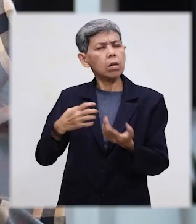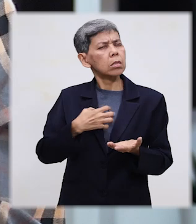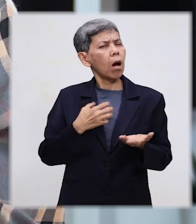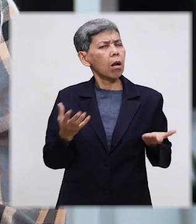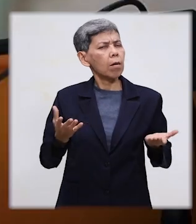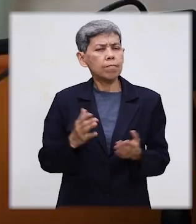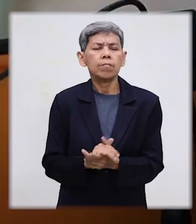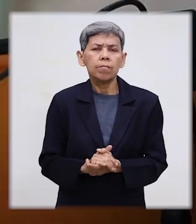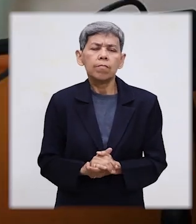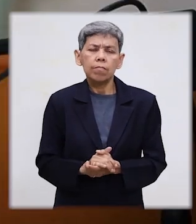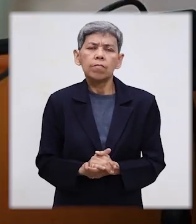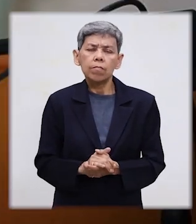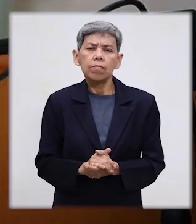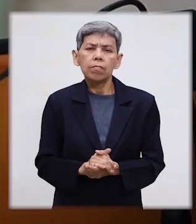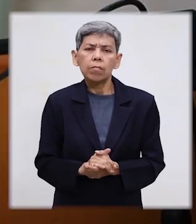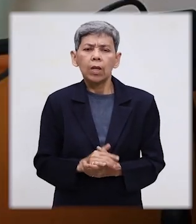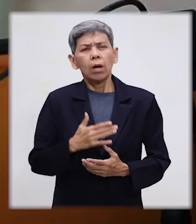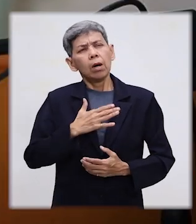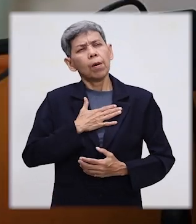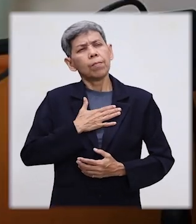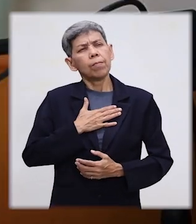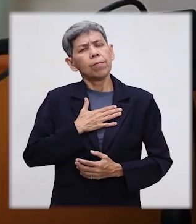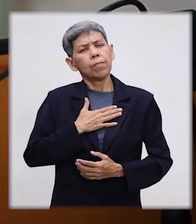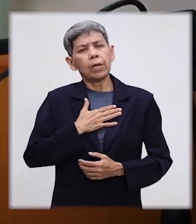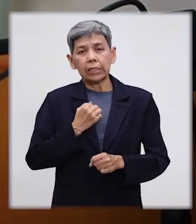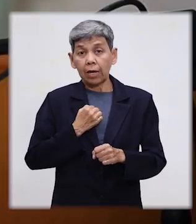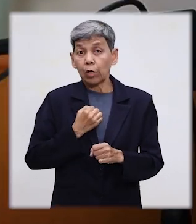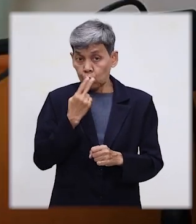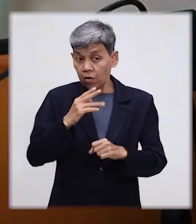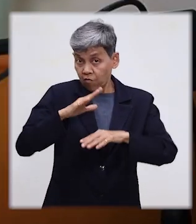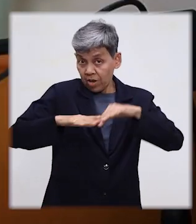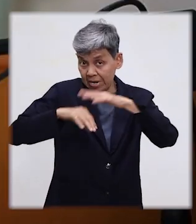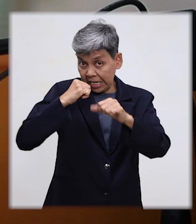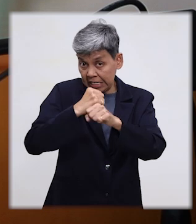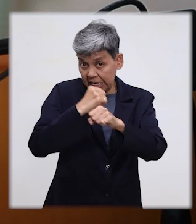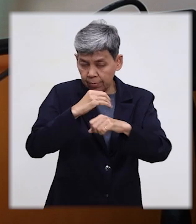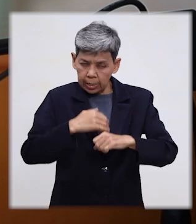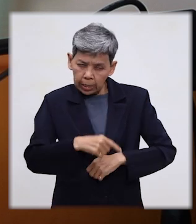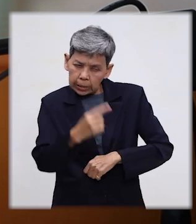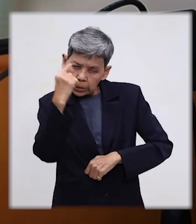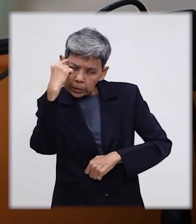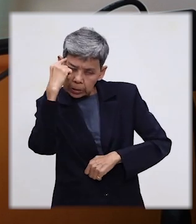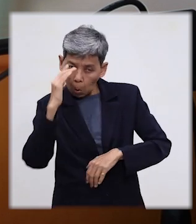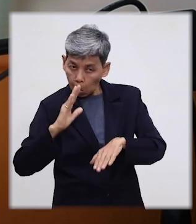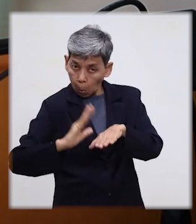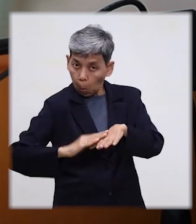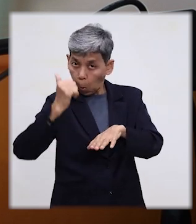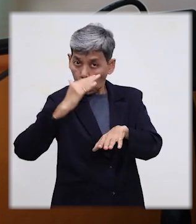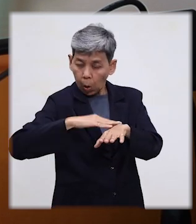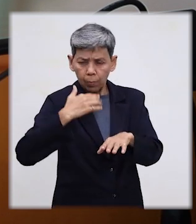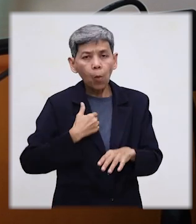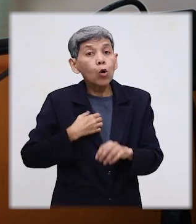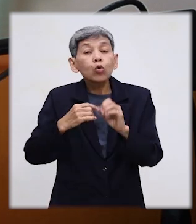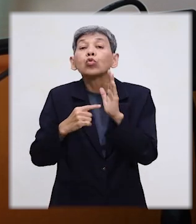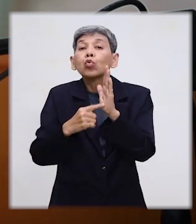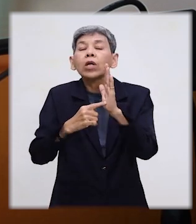างคะ ก็เอาเรื่องฝีมือก่อนผมว่าเรื่องฝีมืออ่ะเขาเก่งมากยังวันนี้ไปสอน